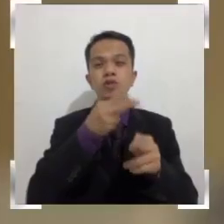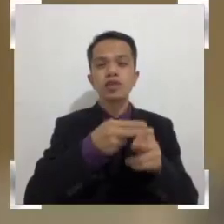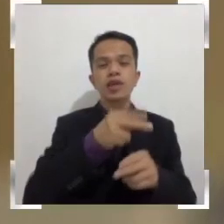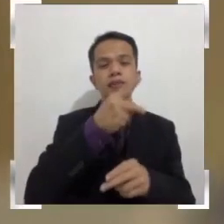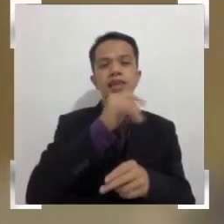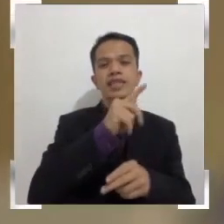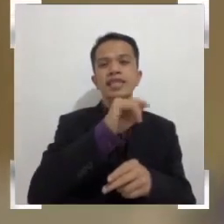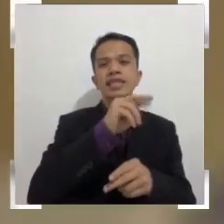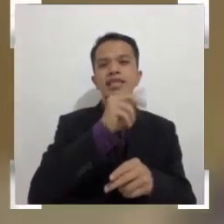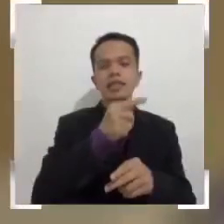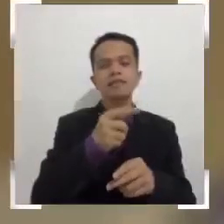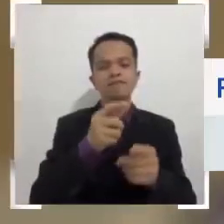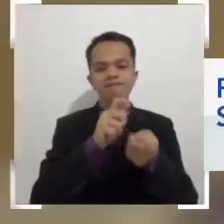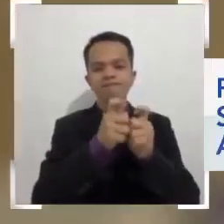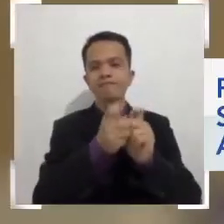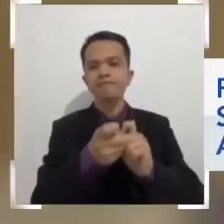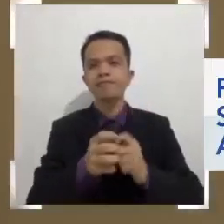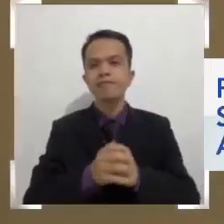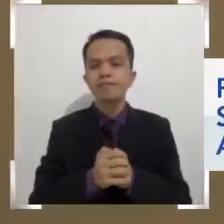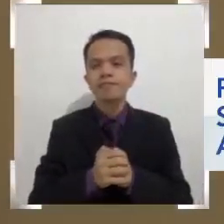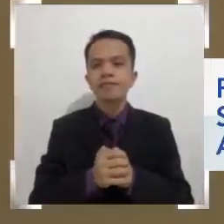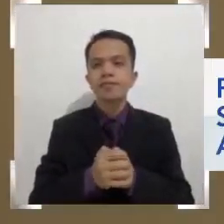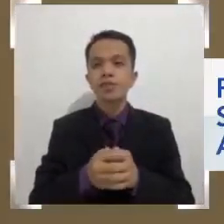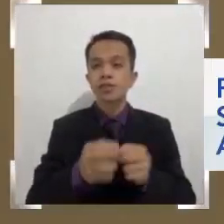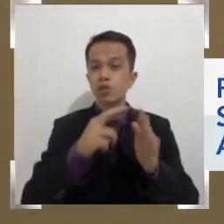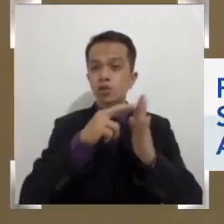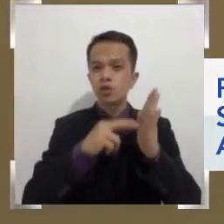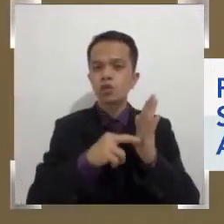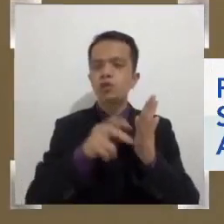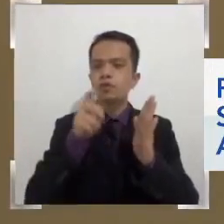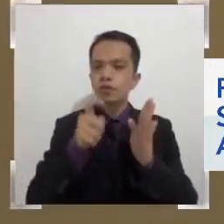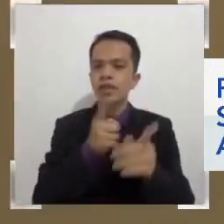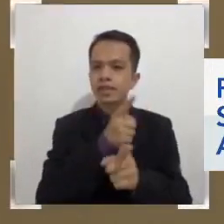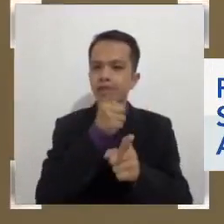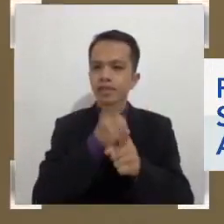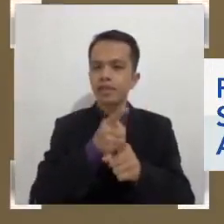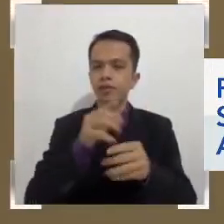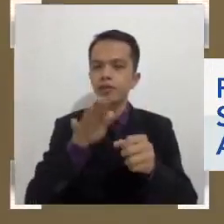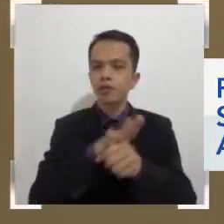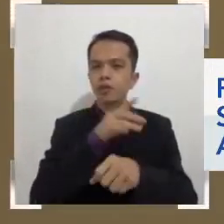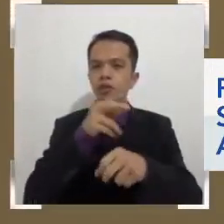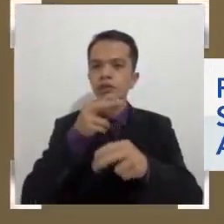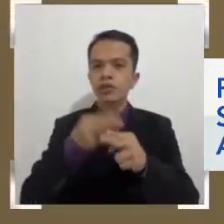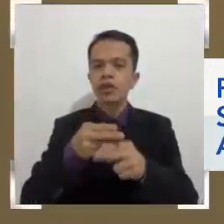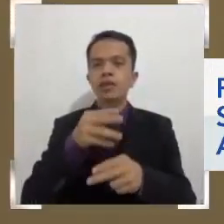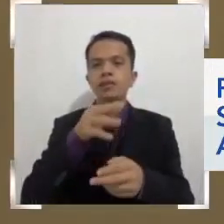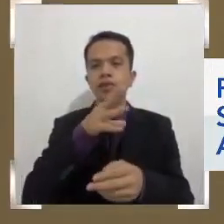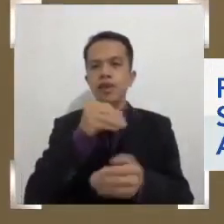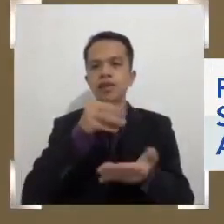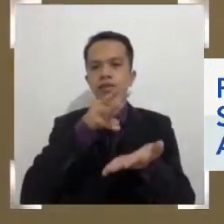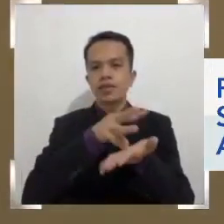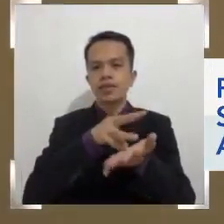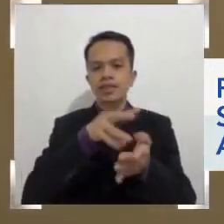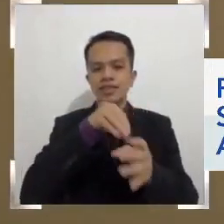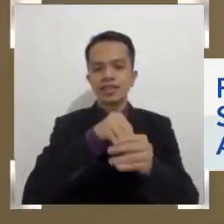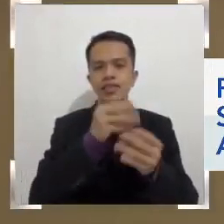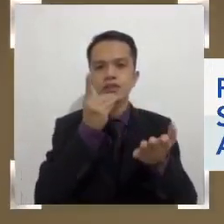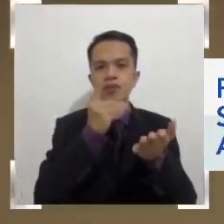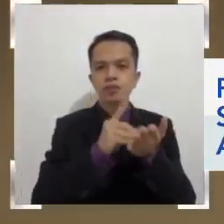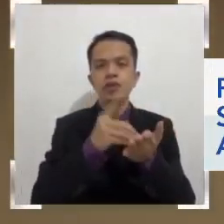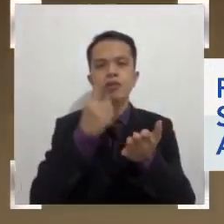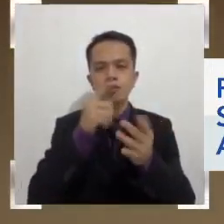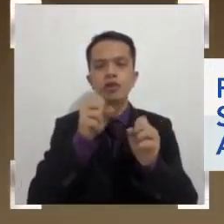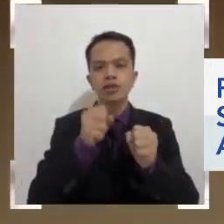Sampina. Sa rules of court, dapat tama ang buong pangalan at address sa dokumento para masigurong matatanggap ang